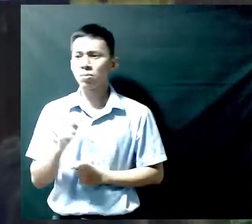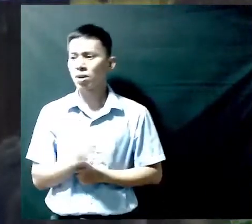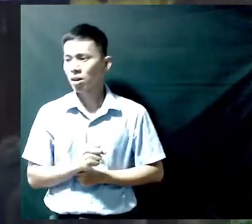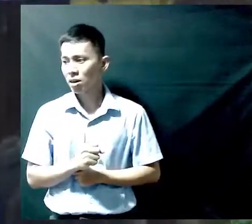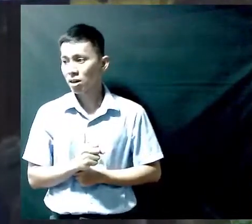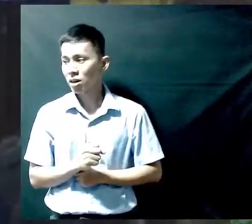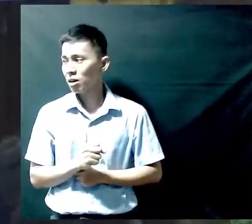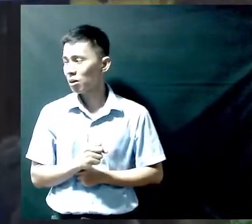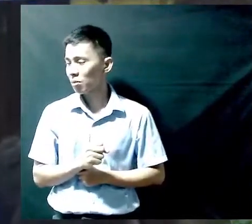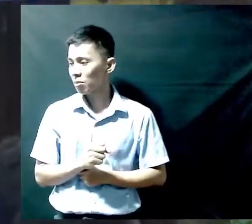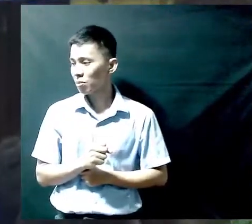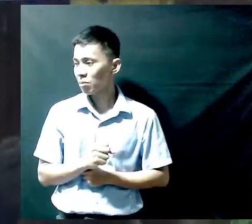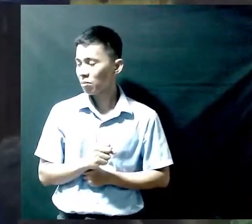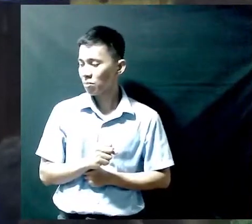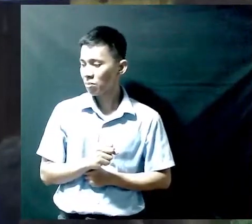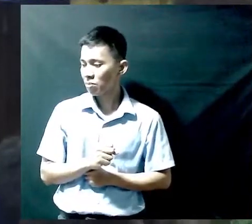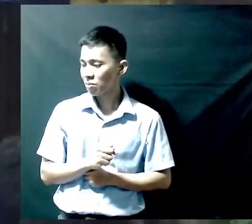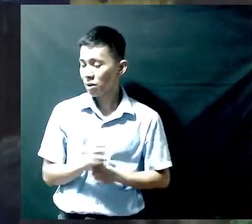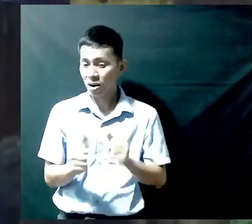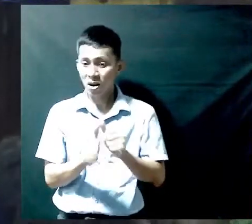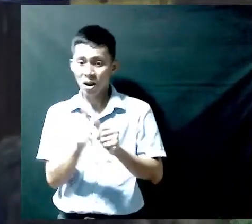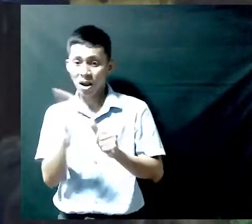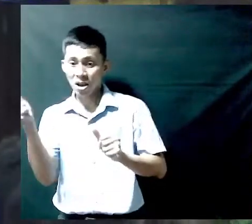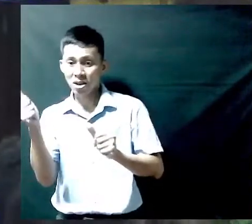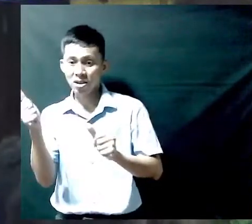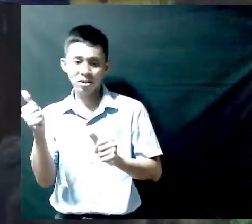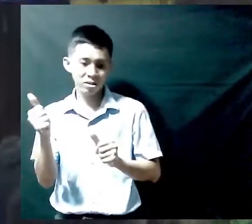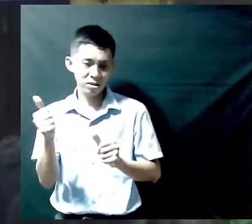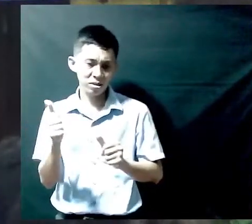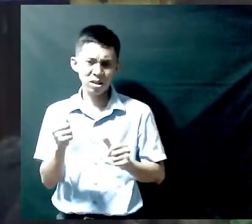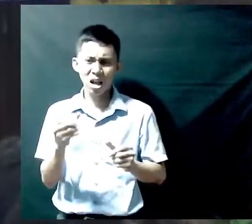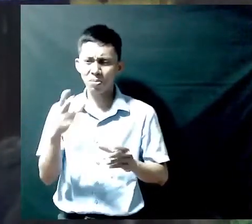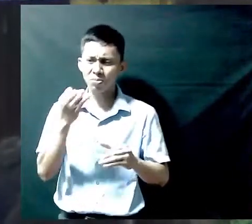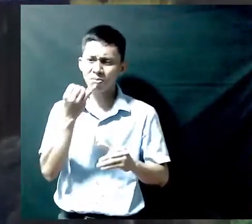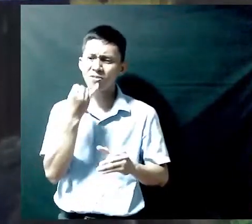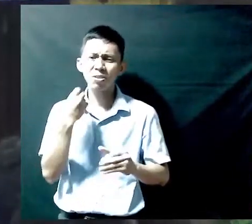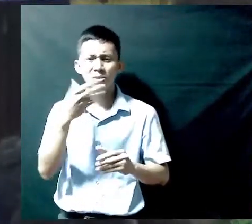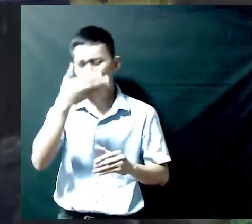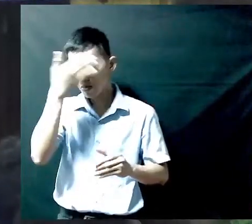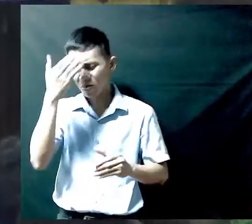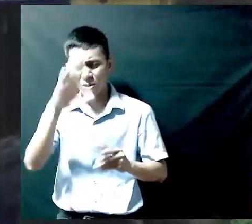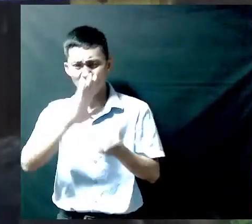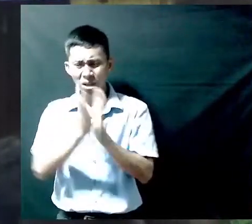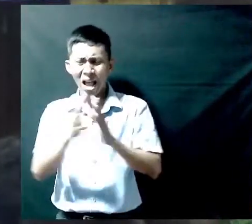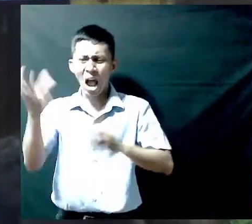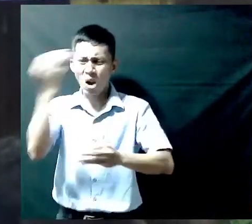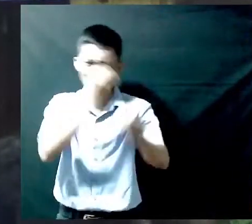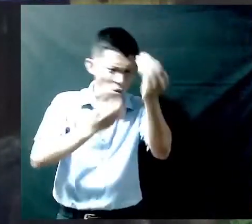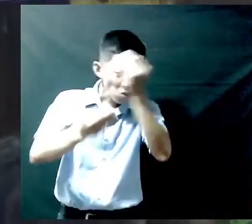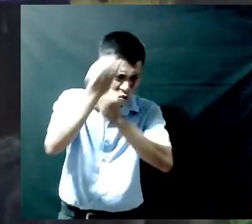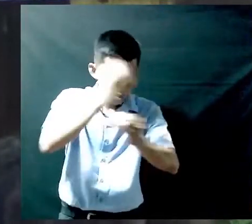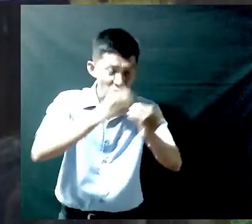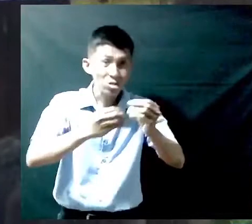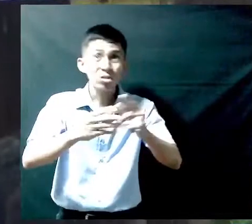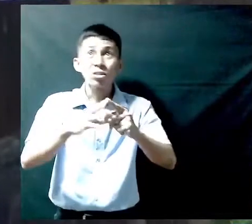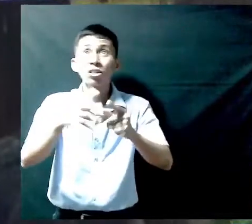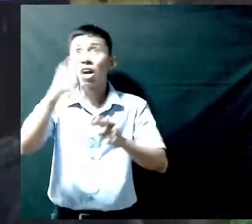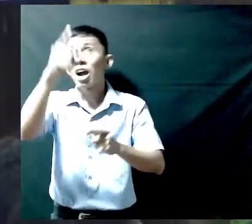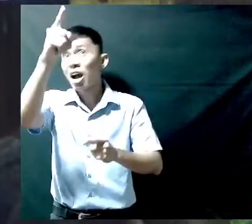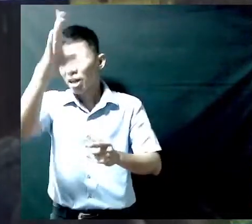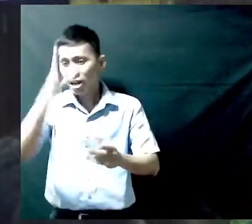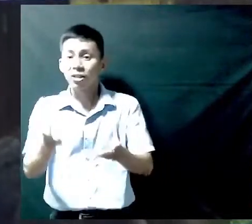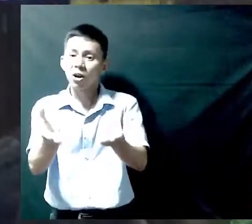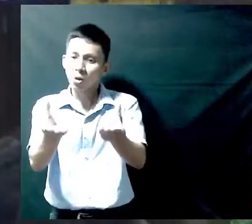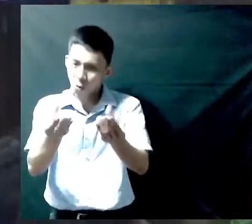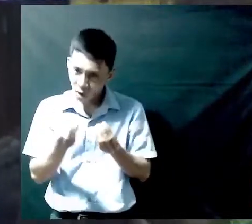So nung time na yon, ganun po kagulo ang bayang Israel. And the Lord wants to give